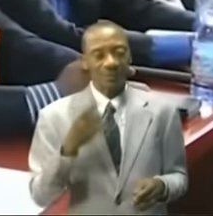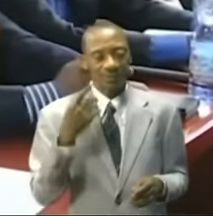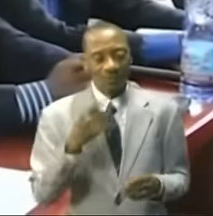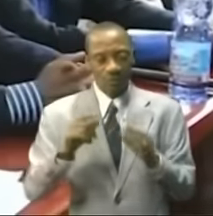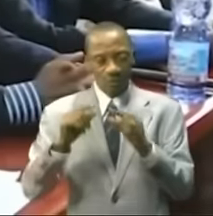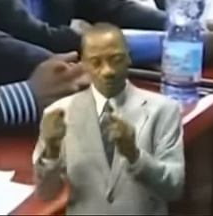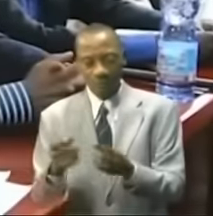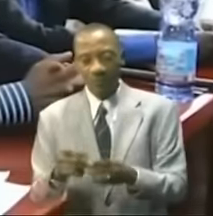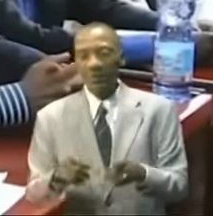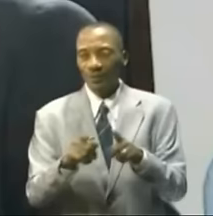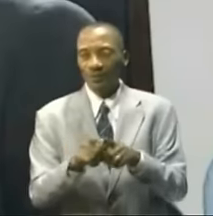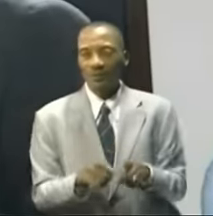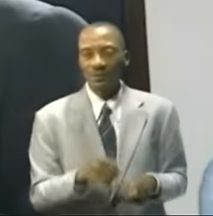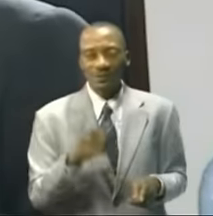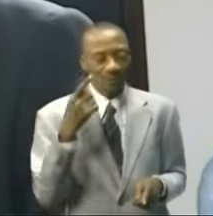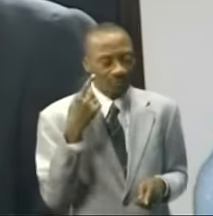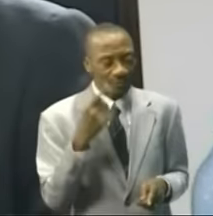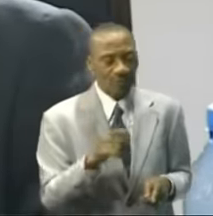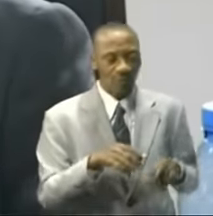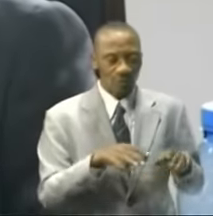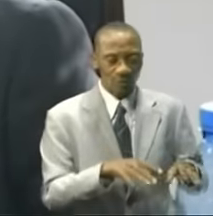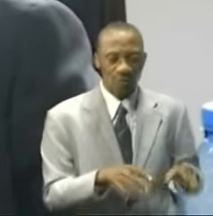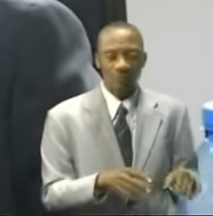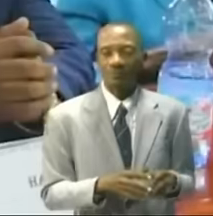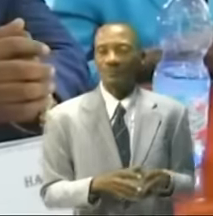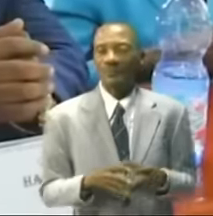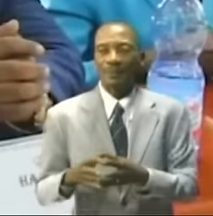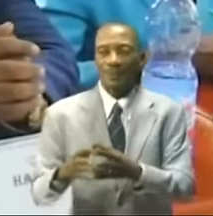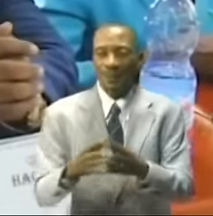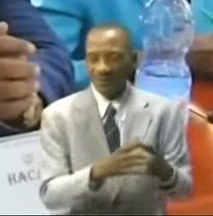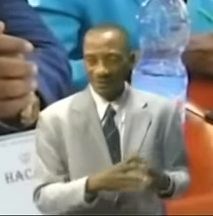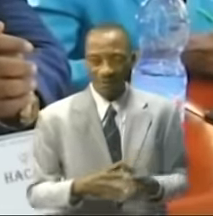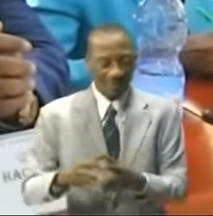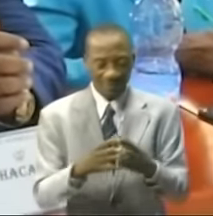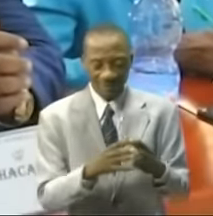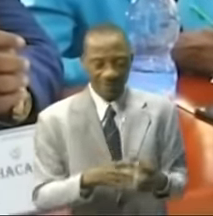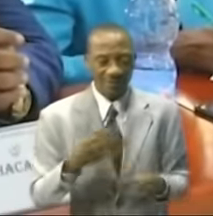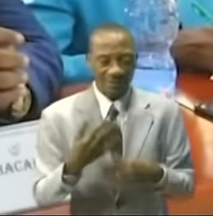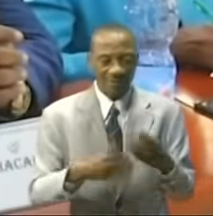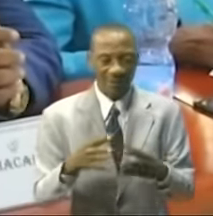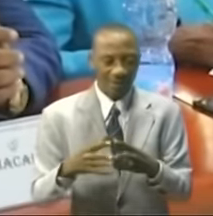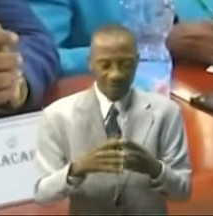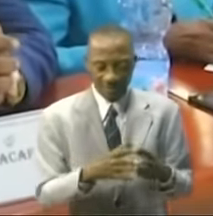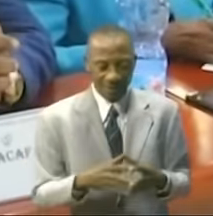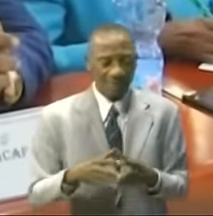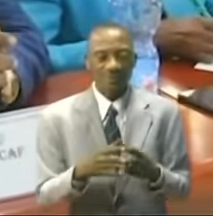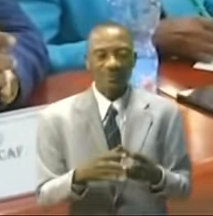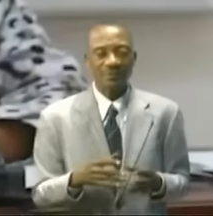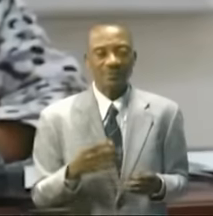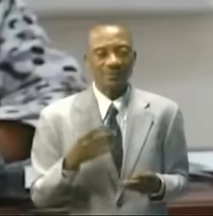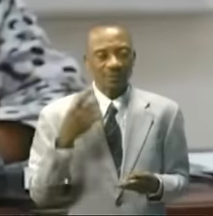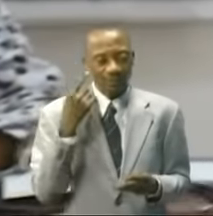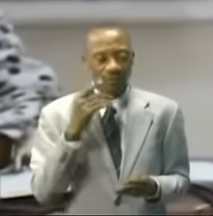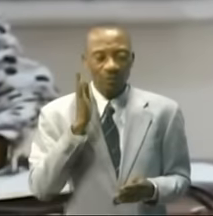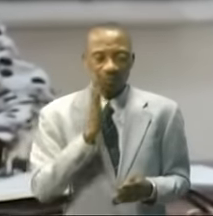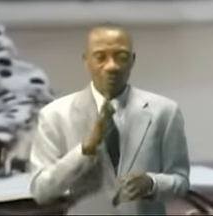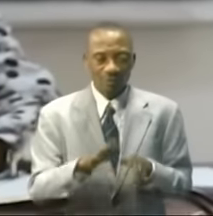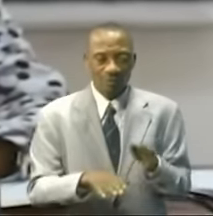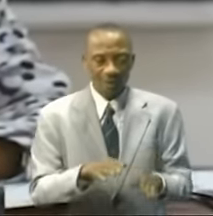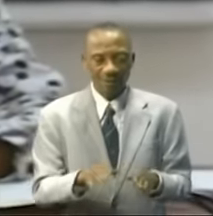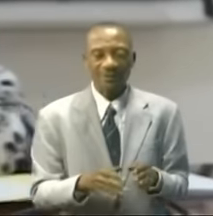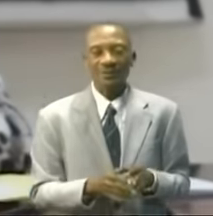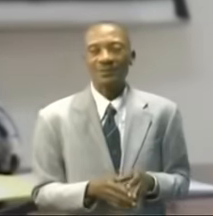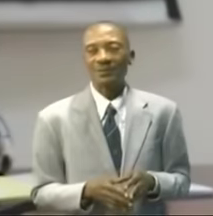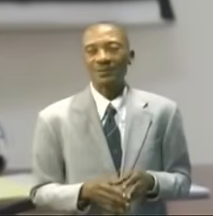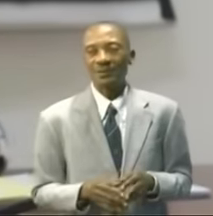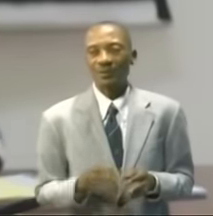aux multiples conflits et l'accaparement des terres des communautés locales par des opérateurs économiques et d'autres hommes